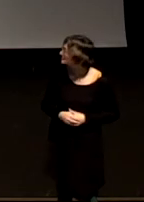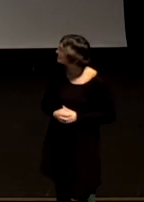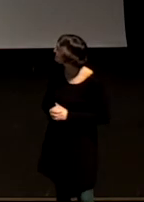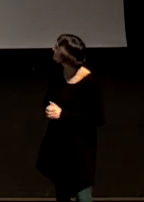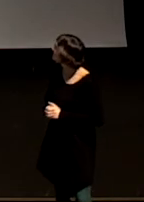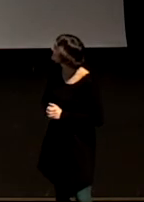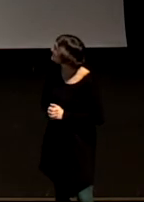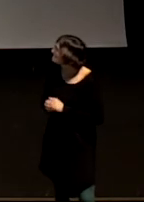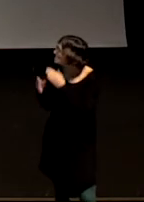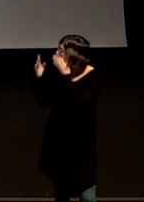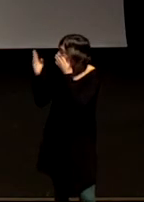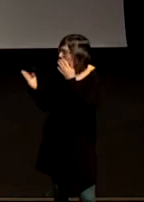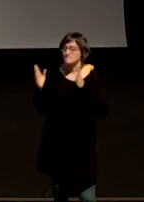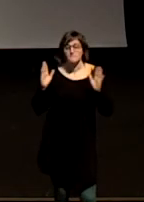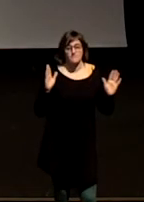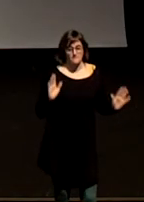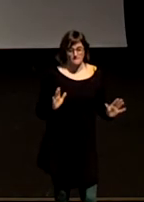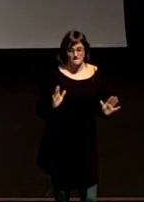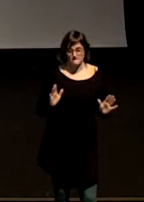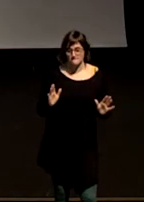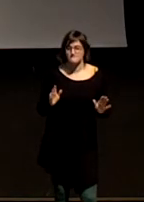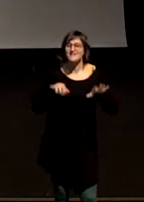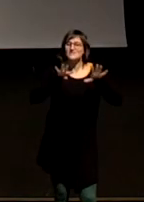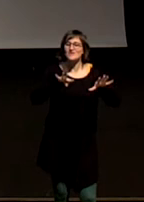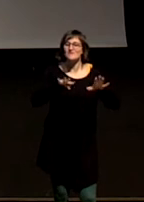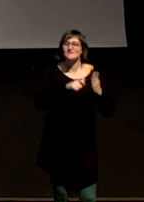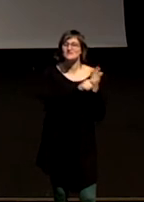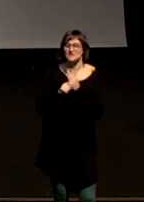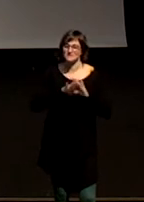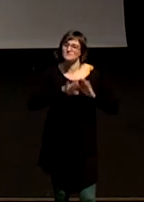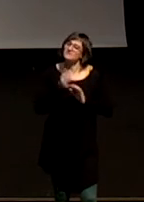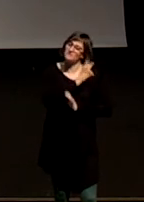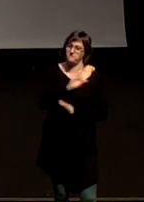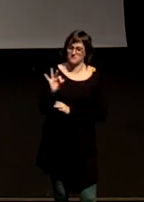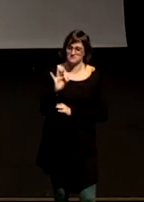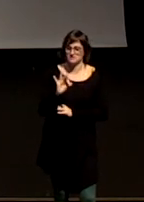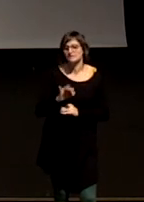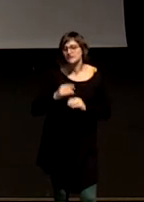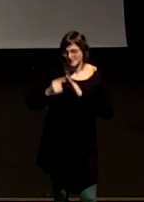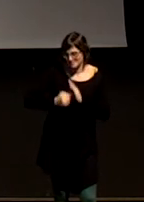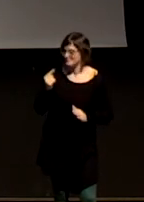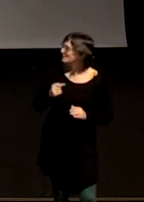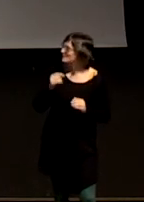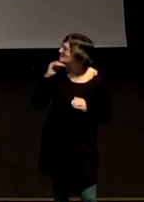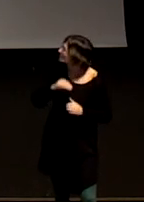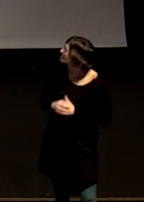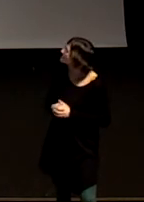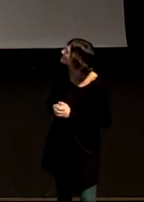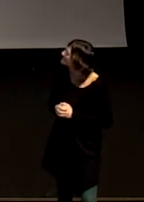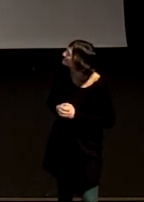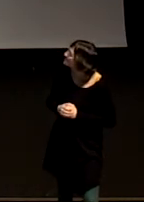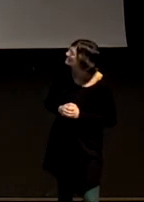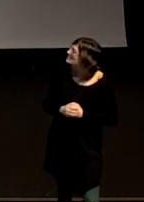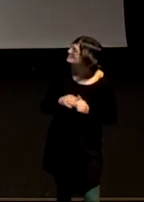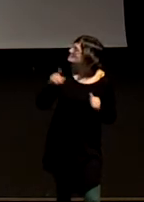alors on va aborder plus en détail les neuf espèces nicheuses de france on va aller refaire vite fait et puis on les repas sera ensuite